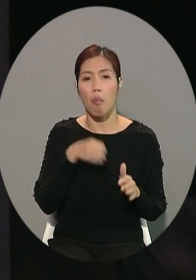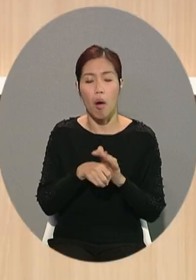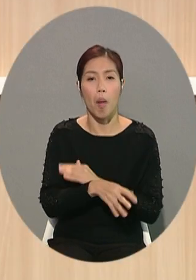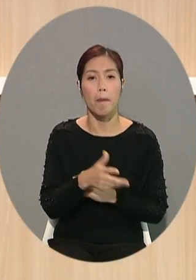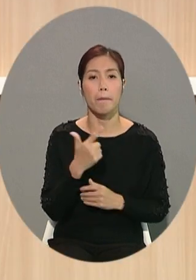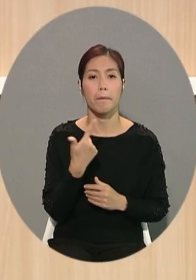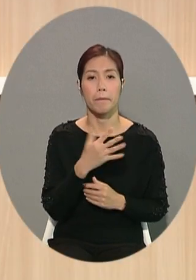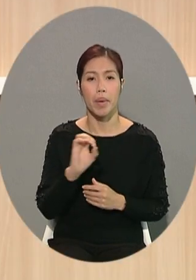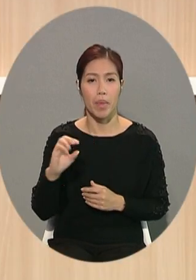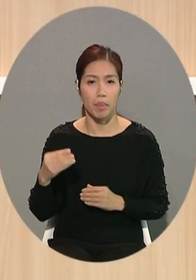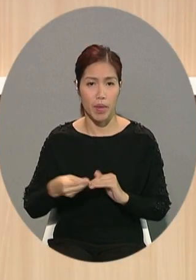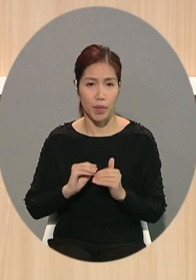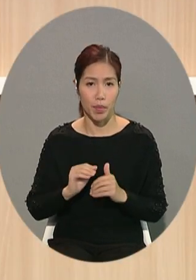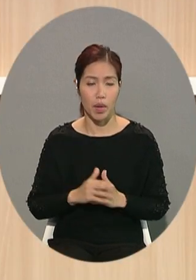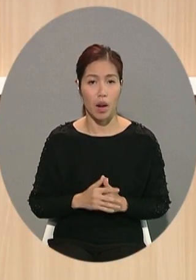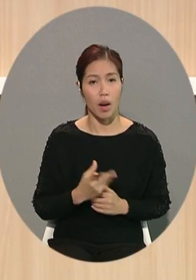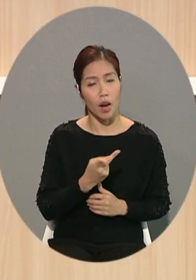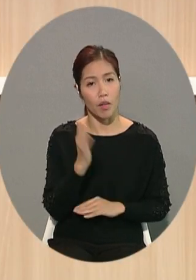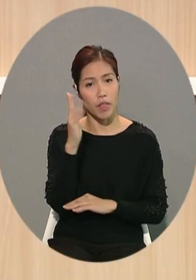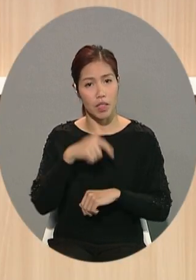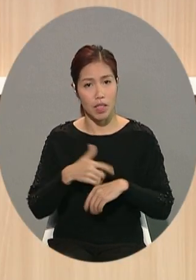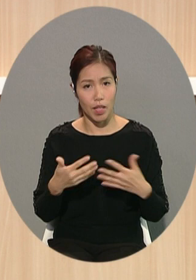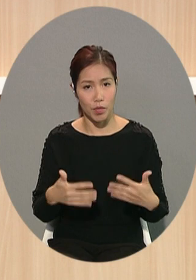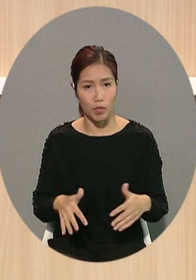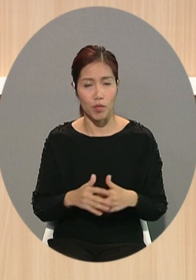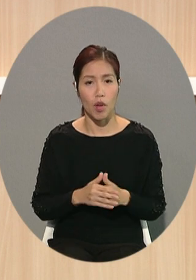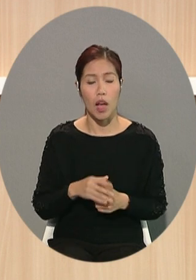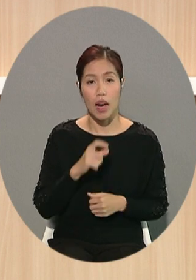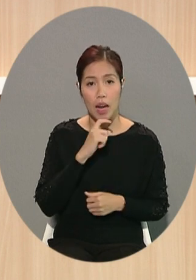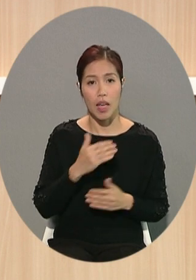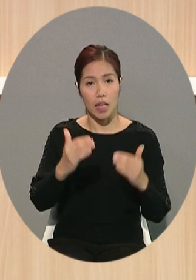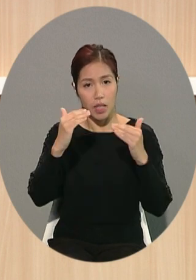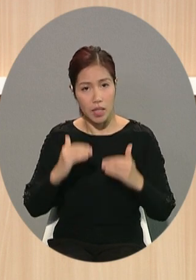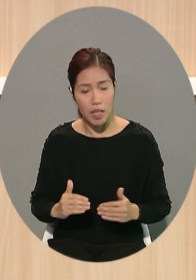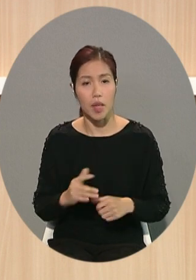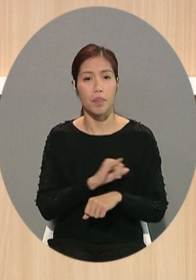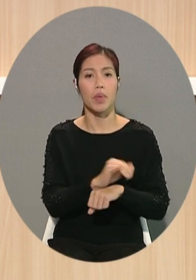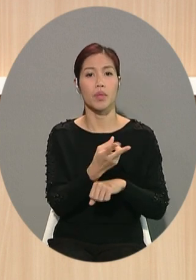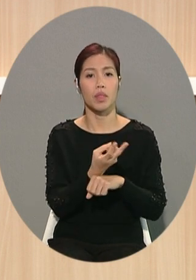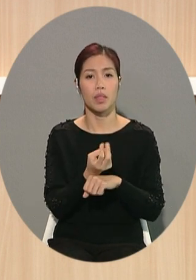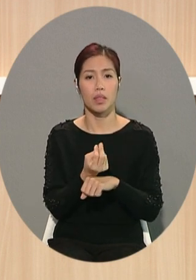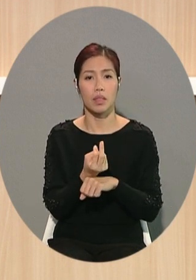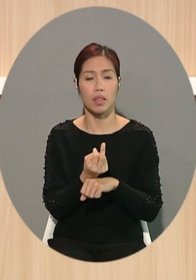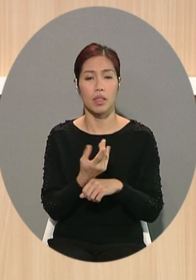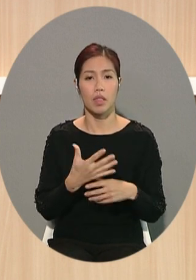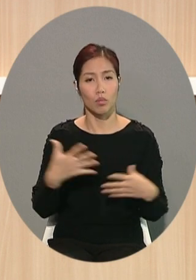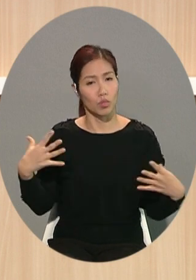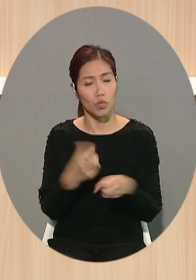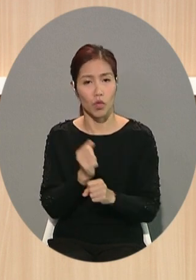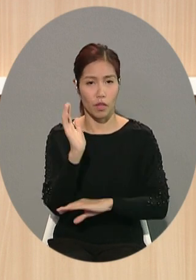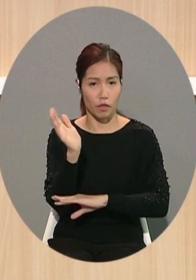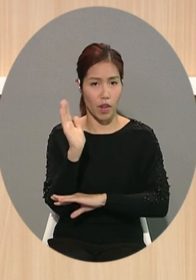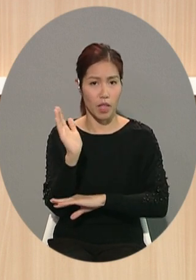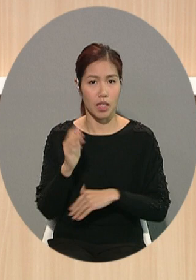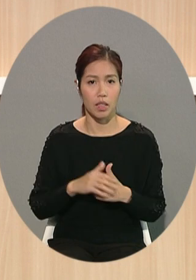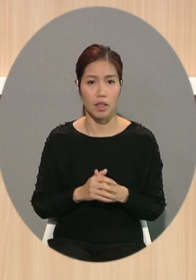好，兩位候選人的發言時間都用完了，不過接下來這個環節你還有20秒可以去總結發言和拉